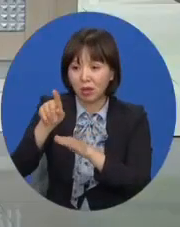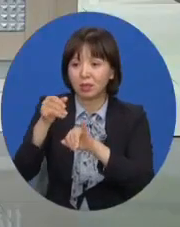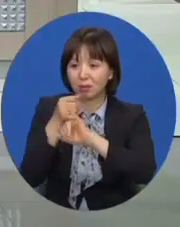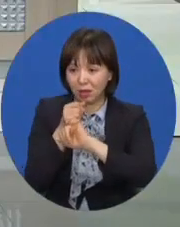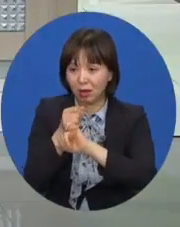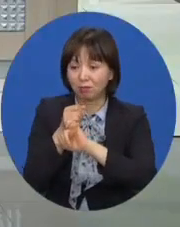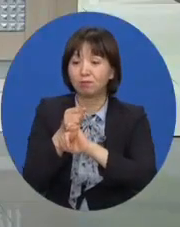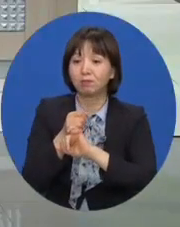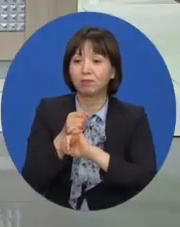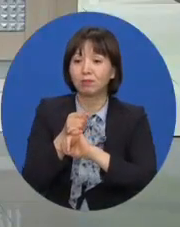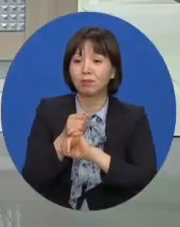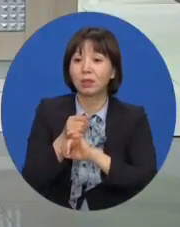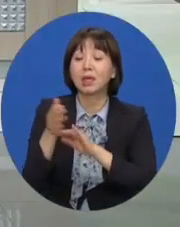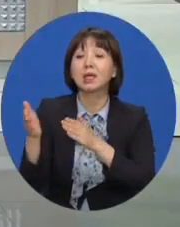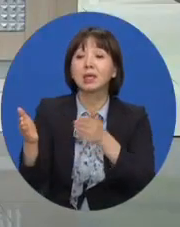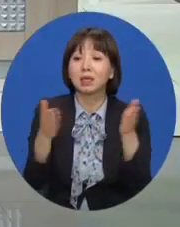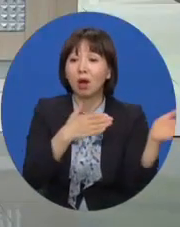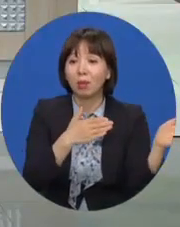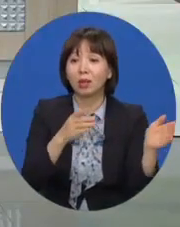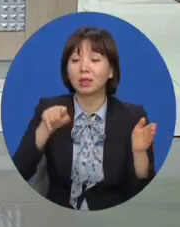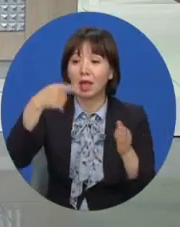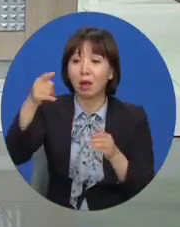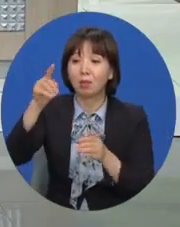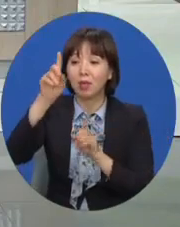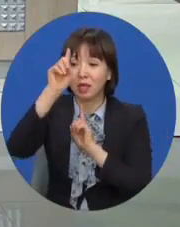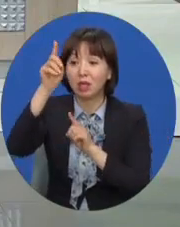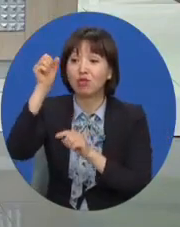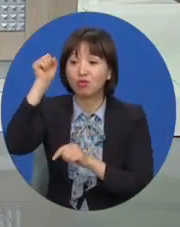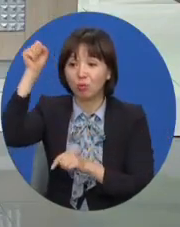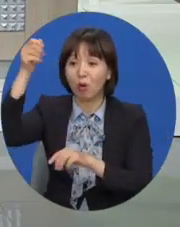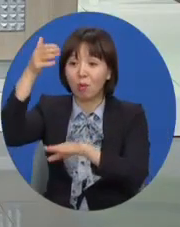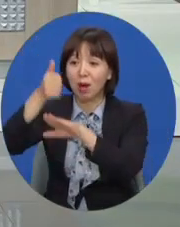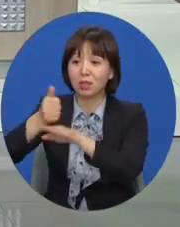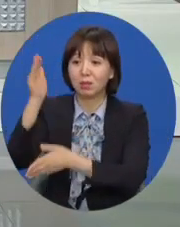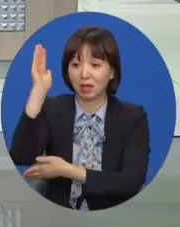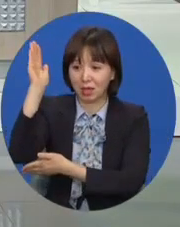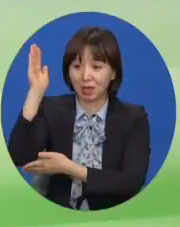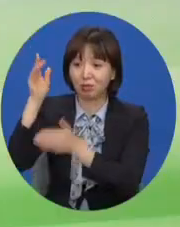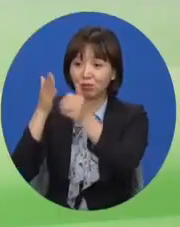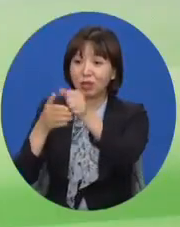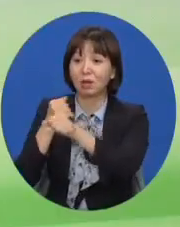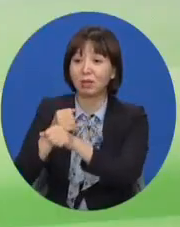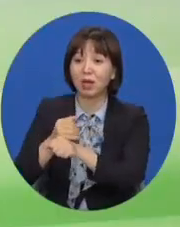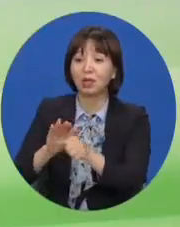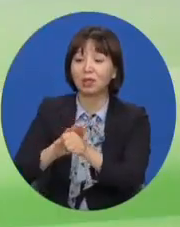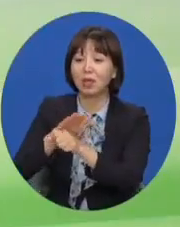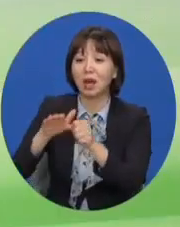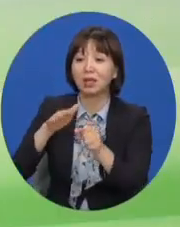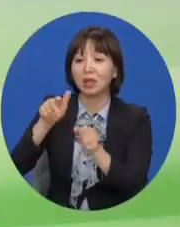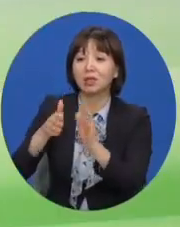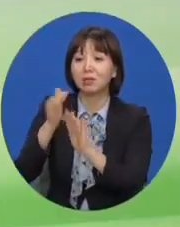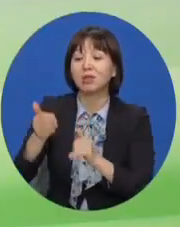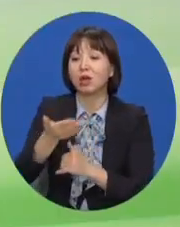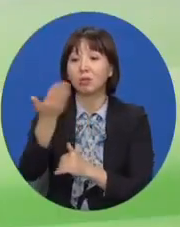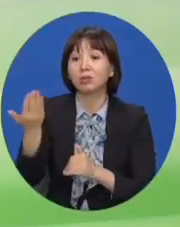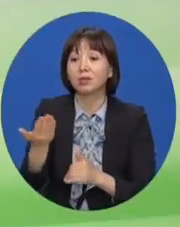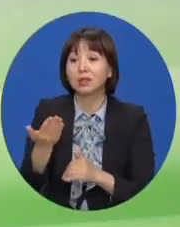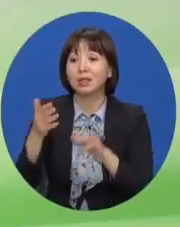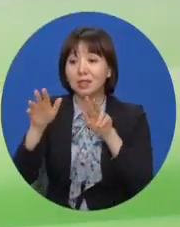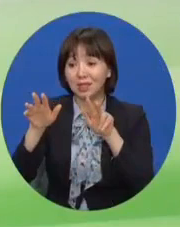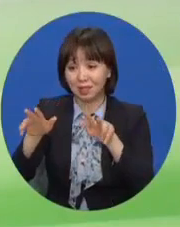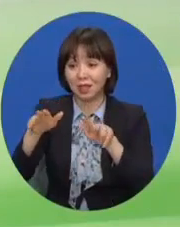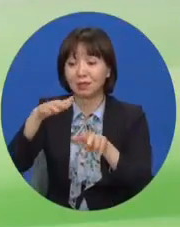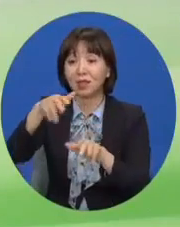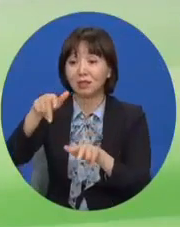네. 그러면 계속해서 이근규 후보께서 마지막 외진말을 해주시죠. 사랑하는 제천 시민 여러분, 이제 우리